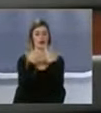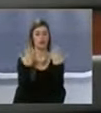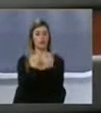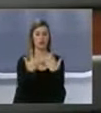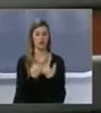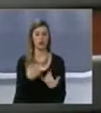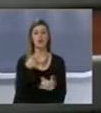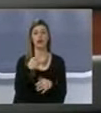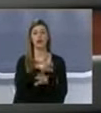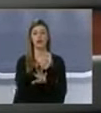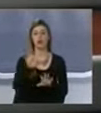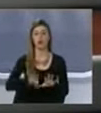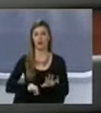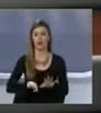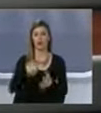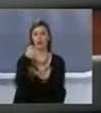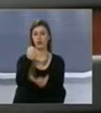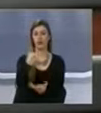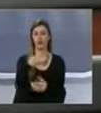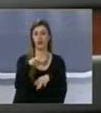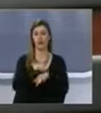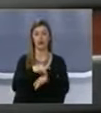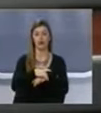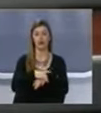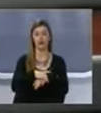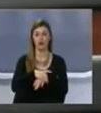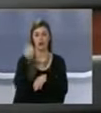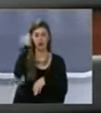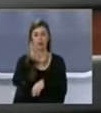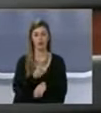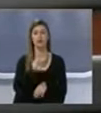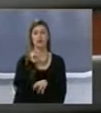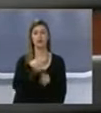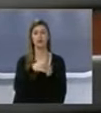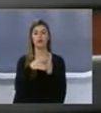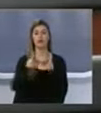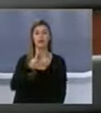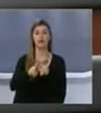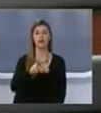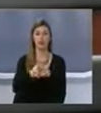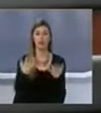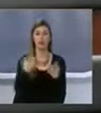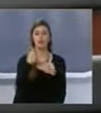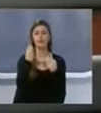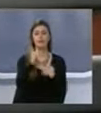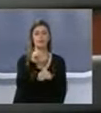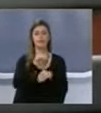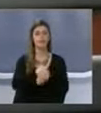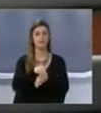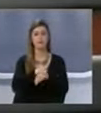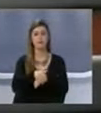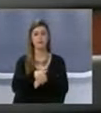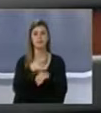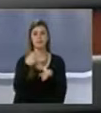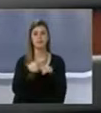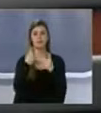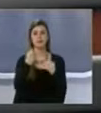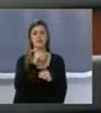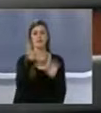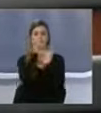projekt buxhet shëndetësinë kosovare do të vazhdojë të lejë në shërbime jo kualitative dhe jo